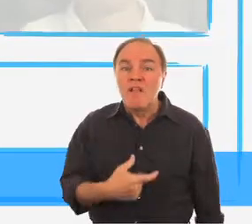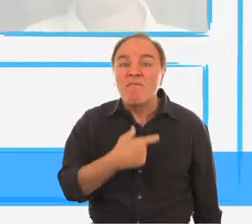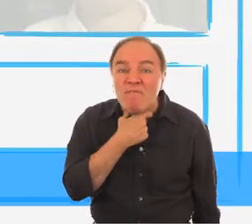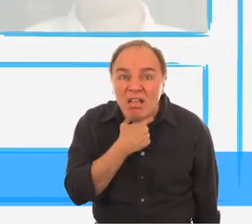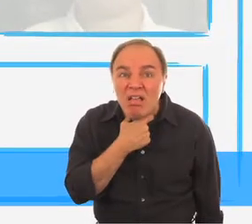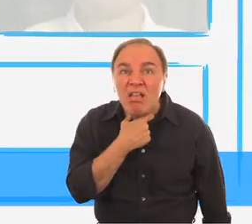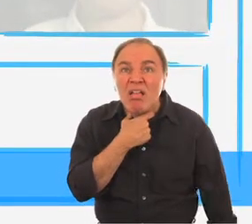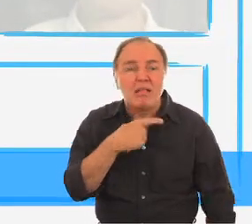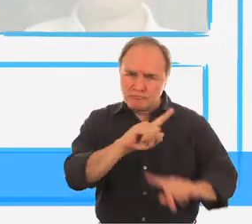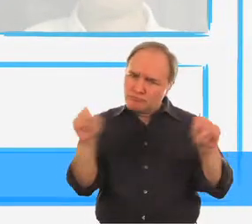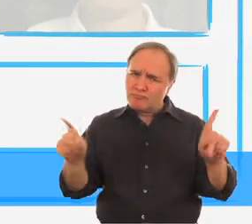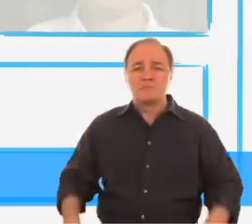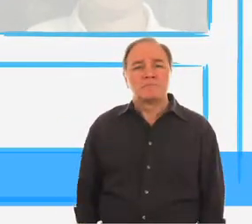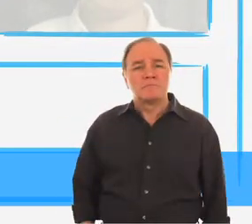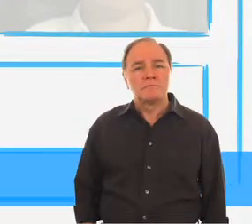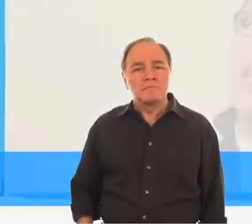pas, je ne souffre pas.